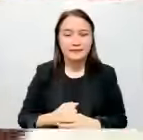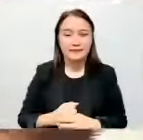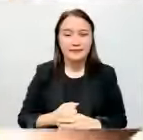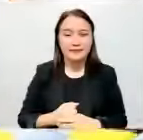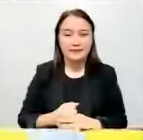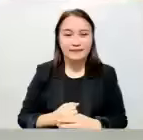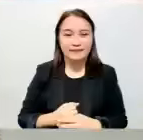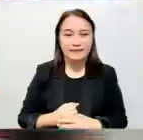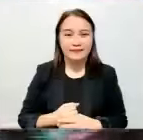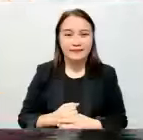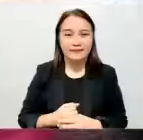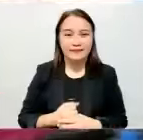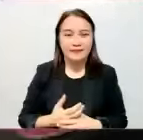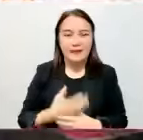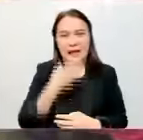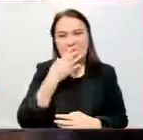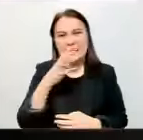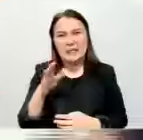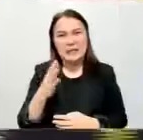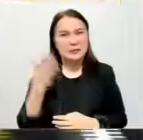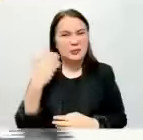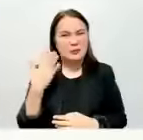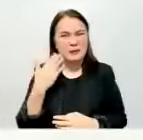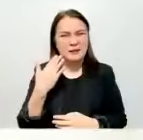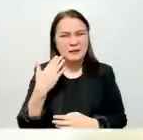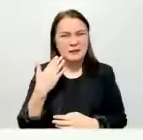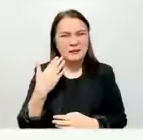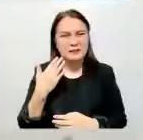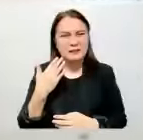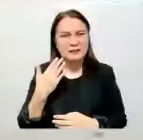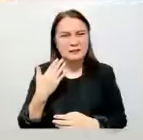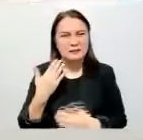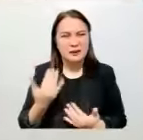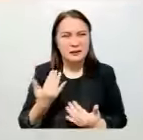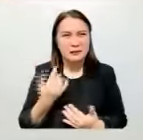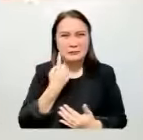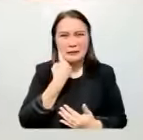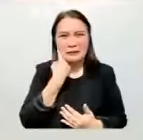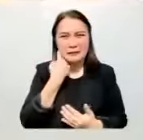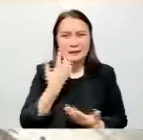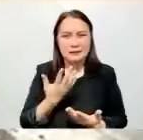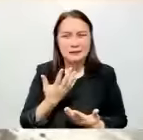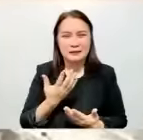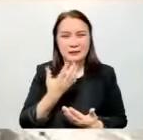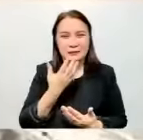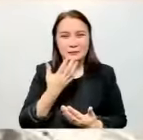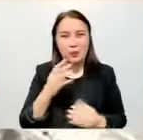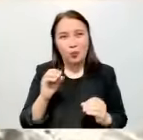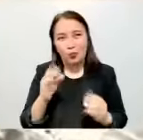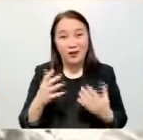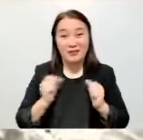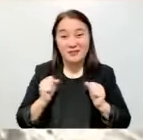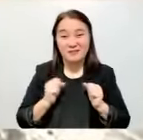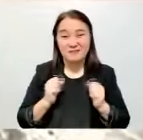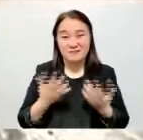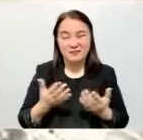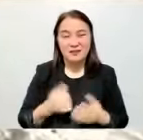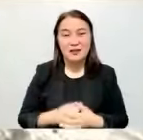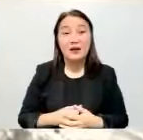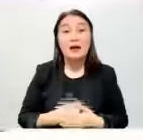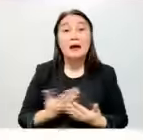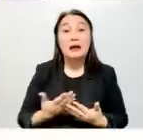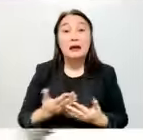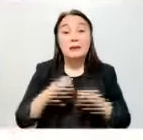Ang init na nitong mga nakaraang araw, no? Hindi na ganoon kalamig, lalo na kapag umaga. Kaya ang mga anak ni Imelda, di